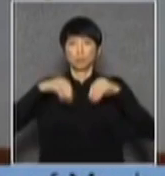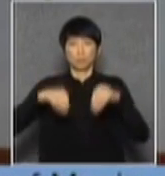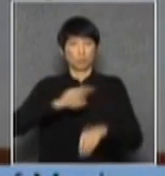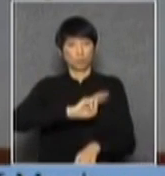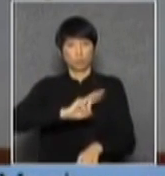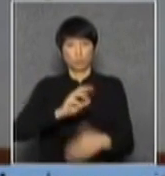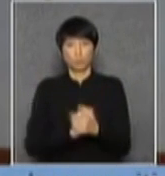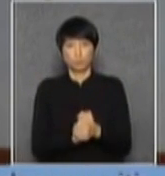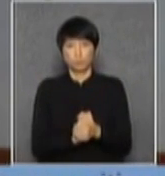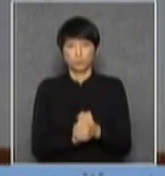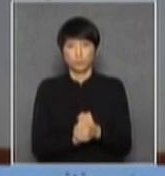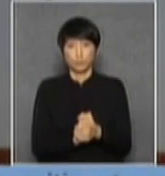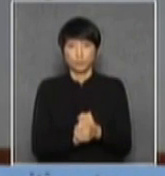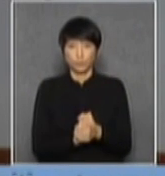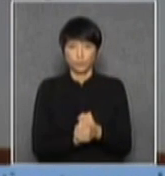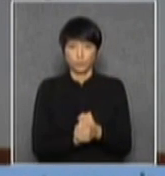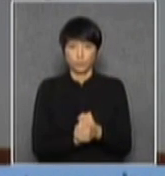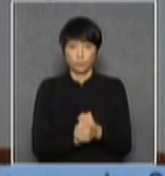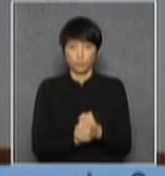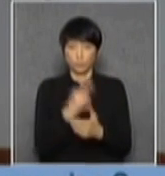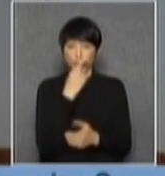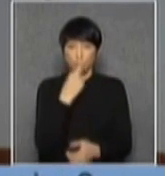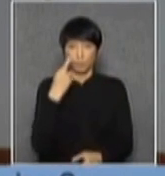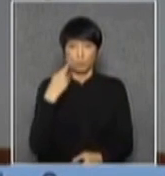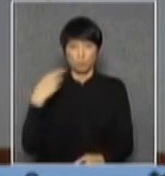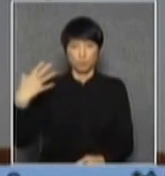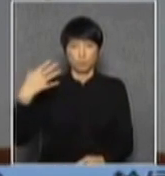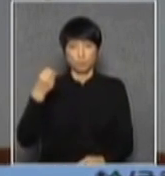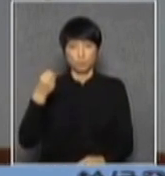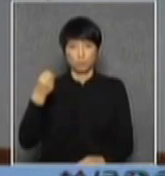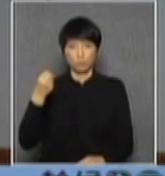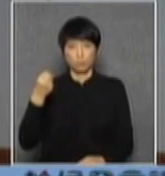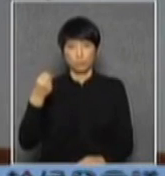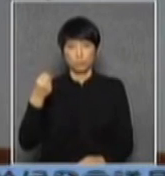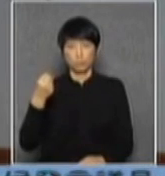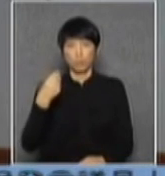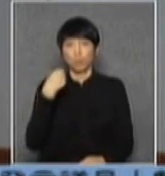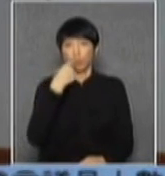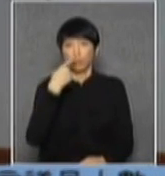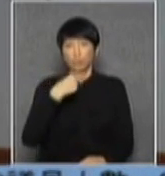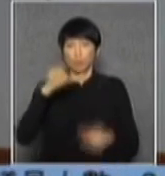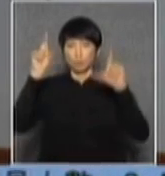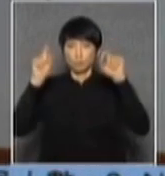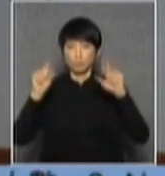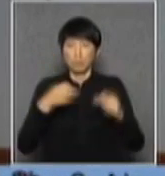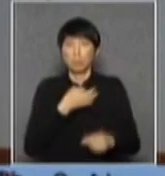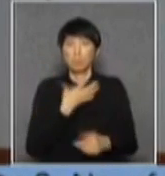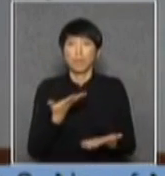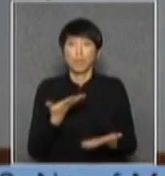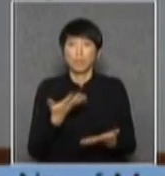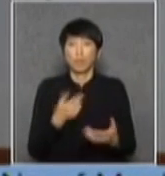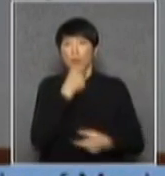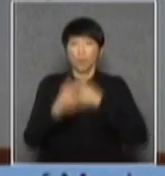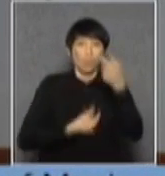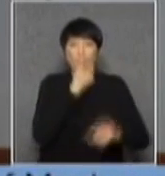曾俊華都未講清楚成個概念，你就喺度哔哩吧啦，就話咧咁